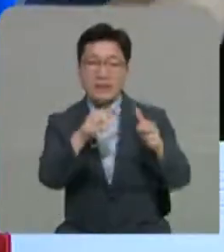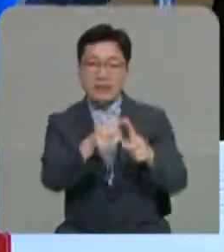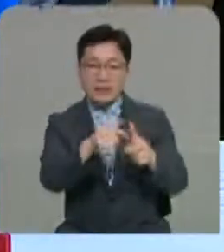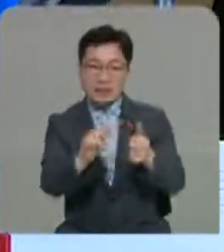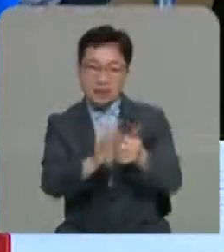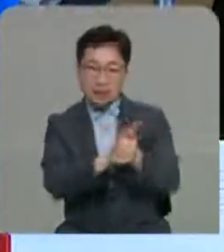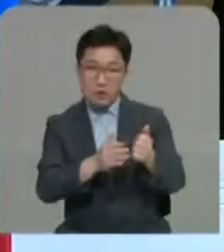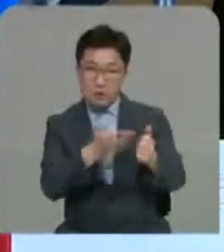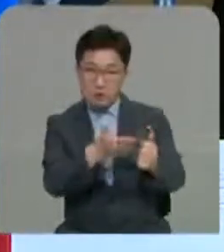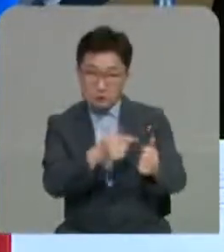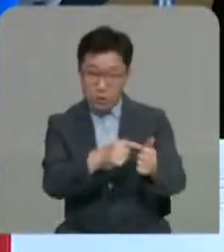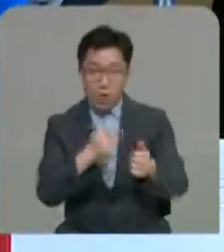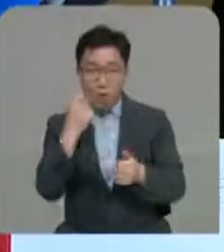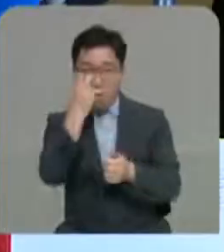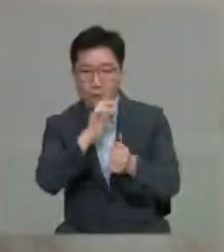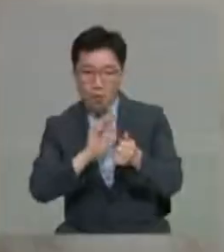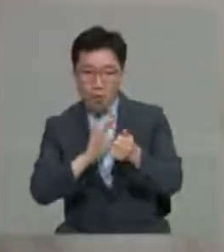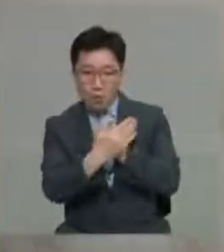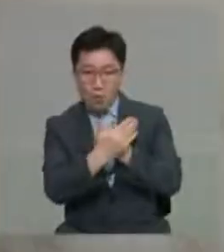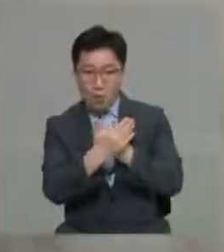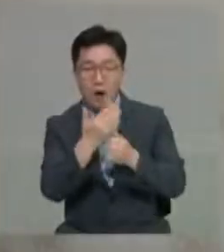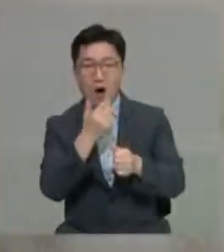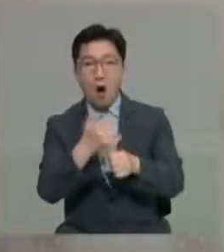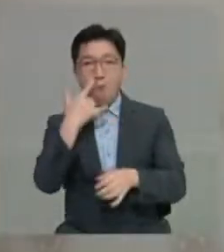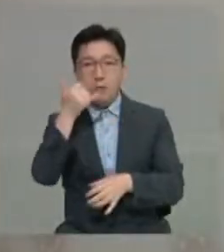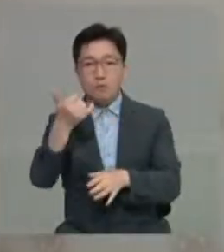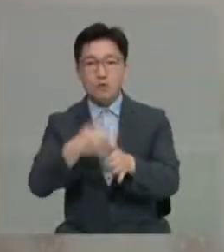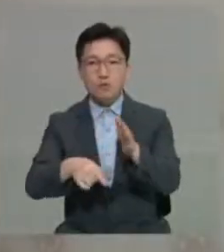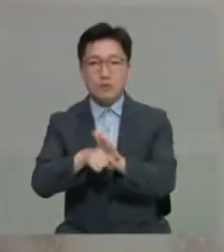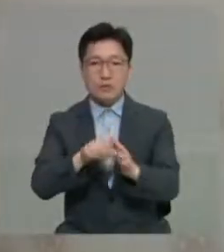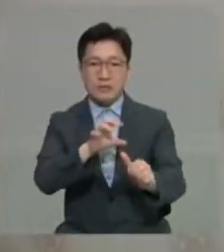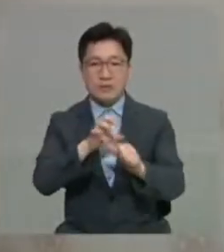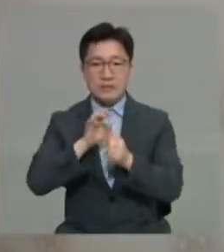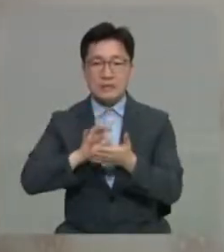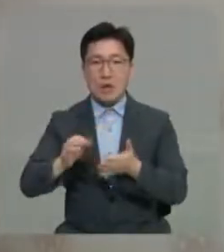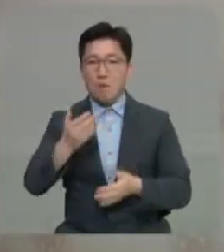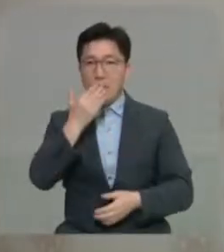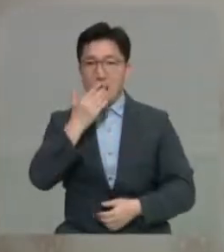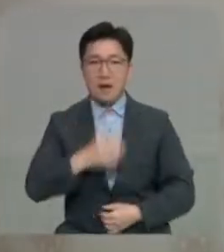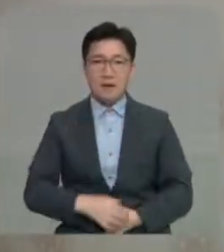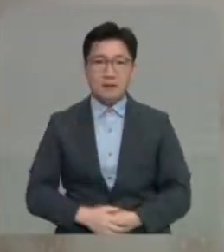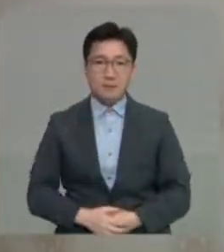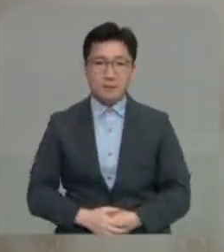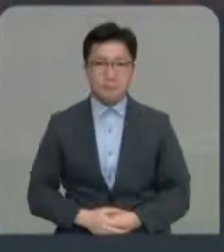서비스와 돌본 부모를 위한 지원 확대 등을 위해 활용할 예정입니다